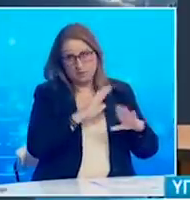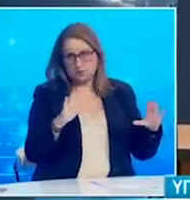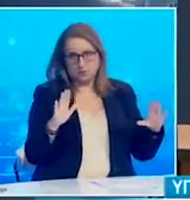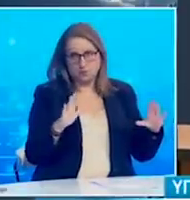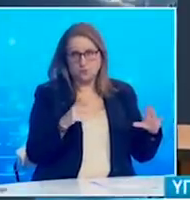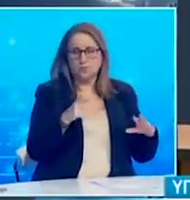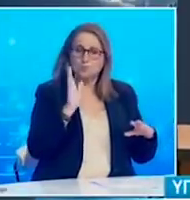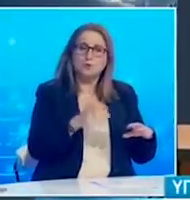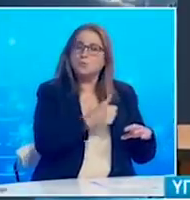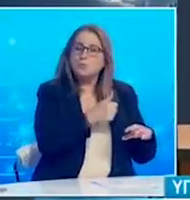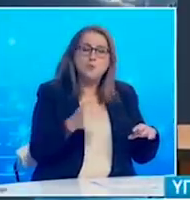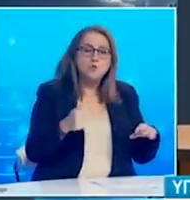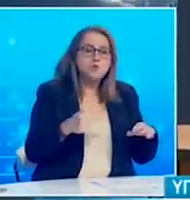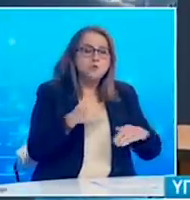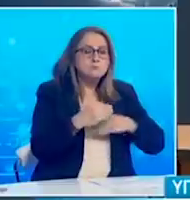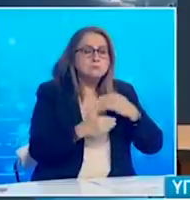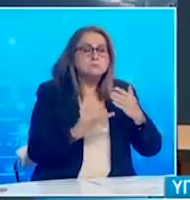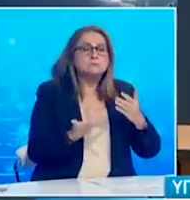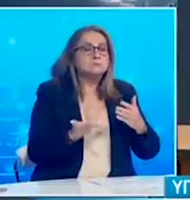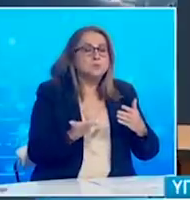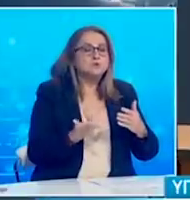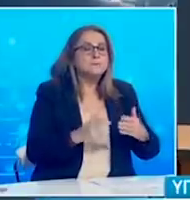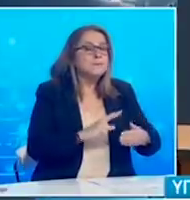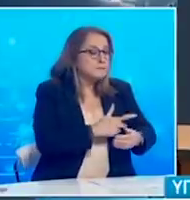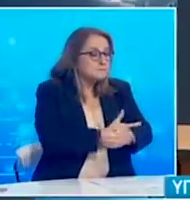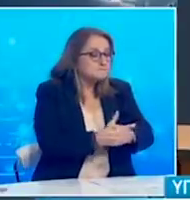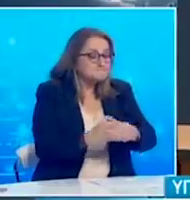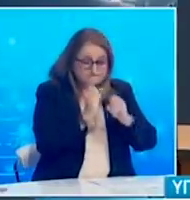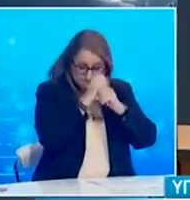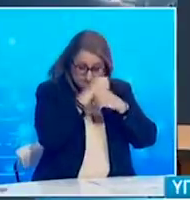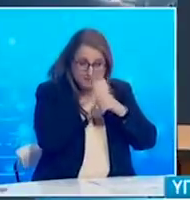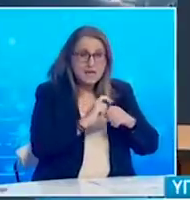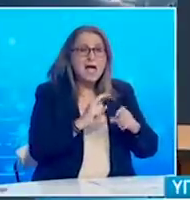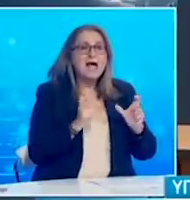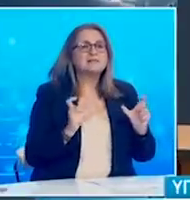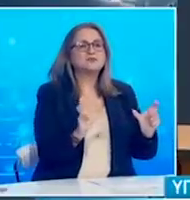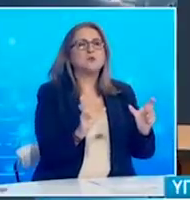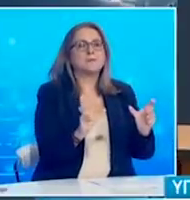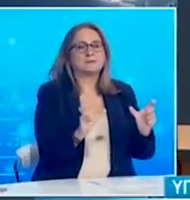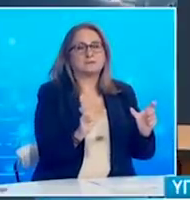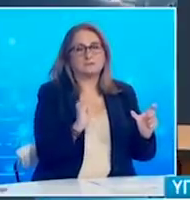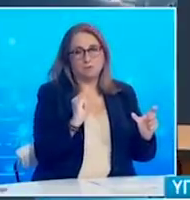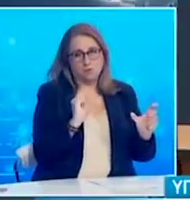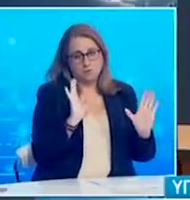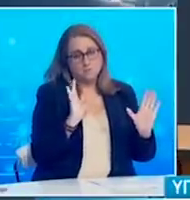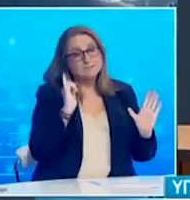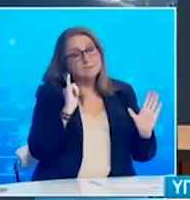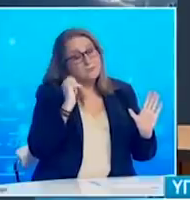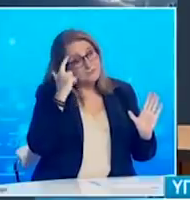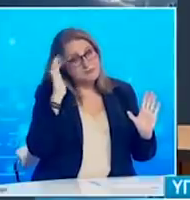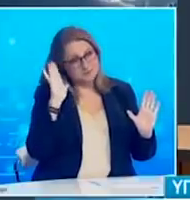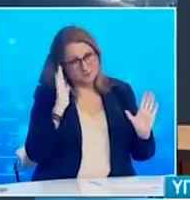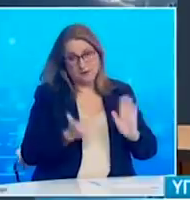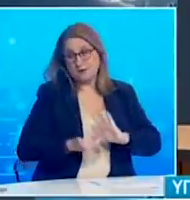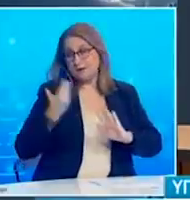μόνο σε δεύτερους χρόνους με μελέτες αντισωμάτων. Παρ' όλα αυτά μπορούμε να κάνουμε μία σύγκριση σε σχέση με το πρώτο κύμα. Στο πρώτο κύμα είχαμε